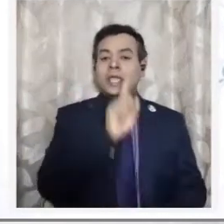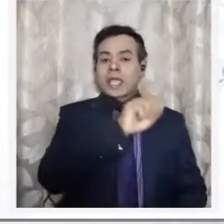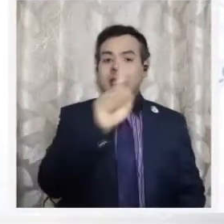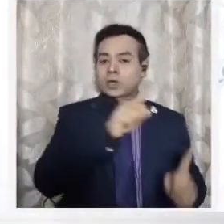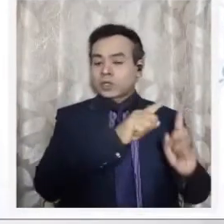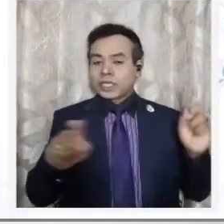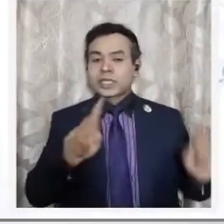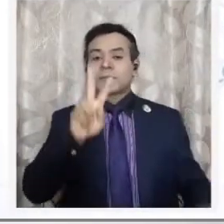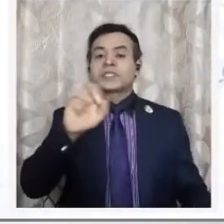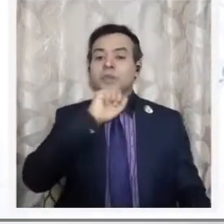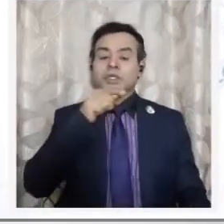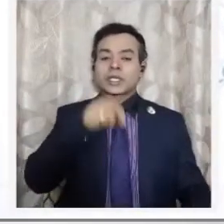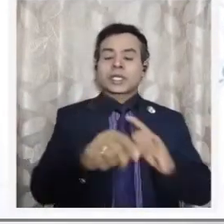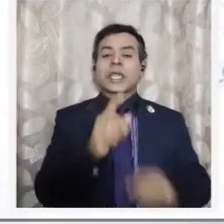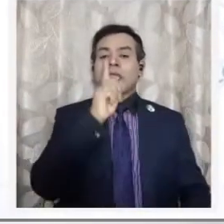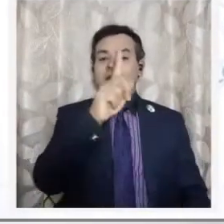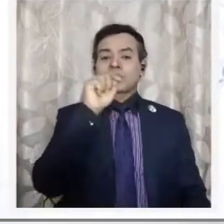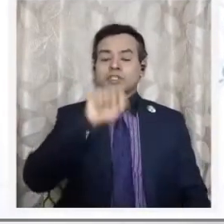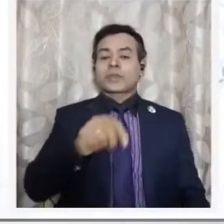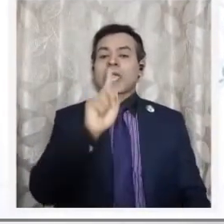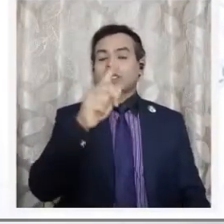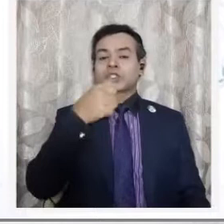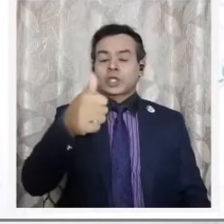31-30 বছরের 3.49%,